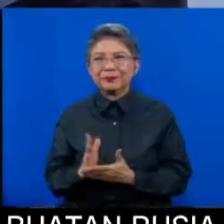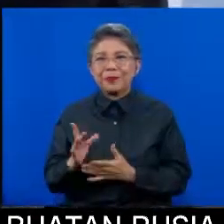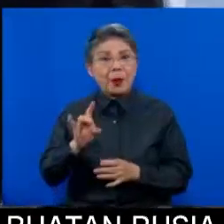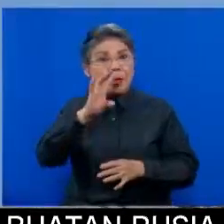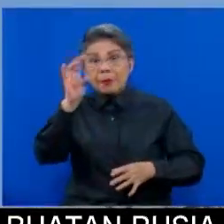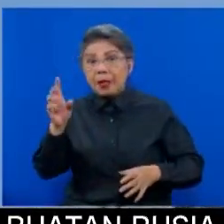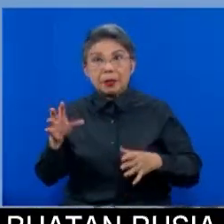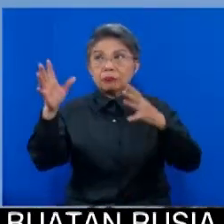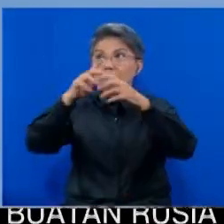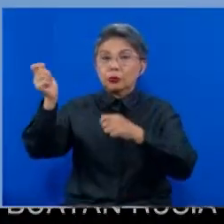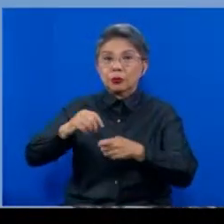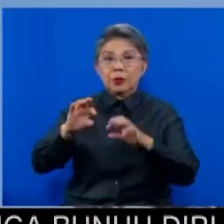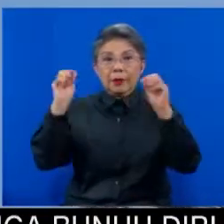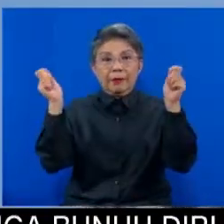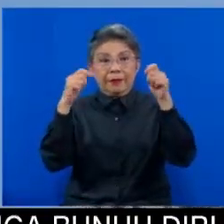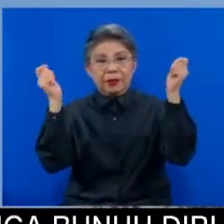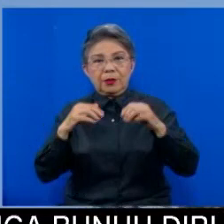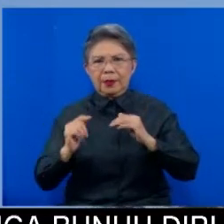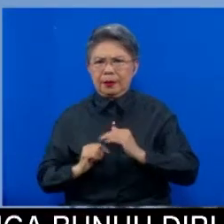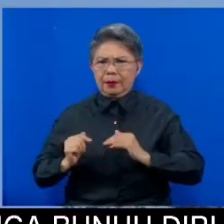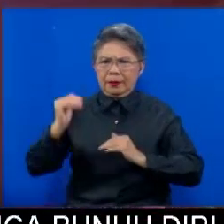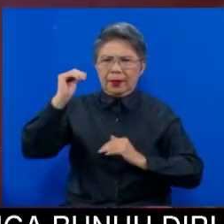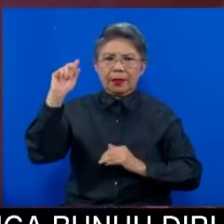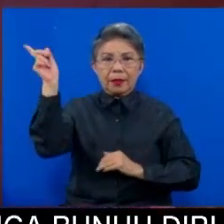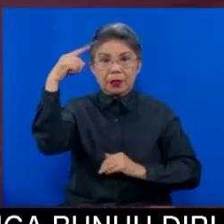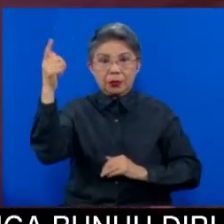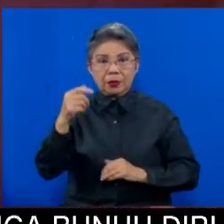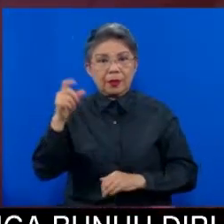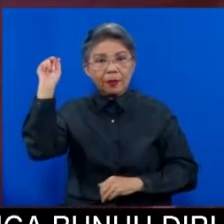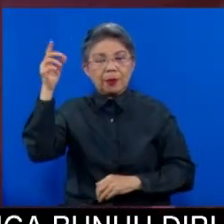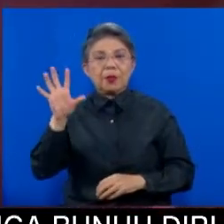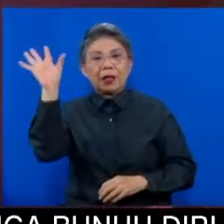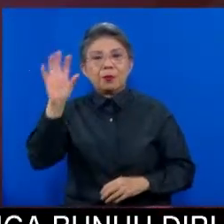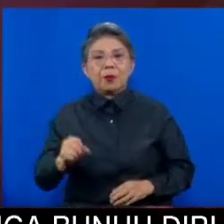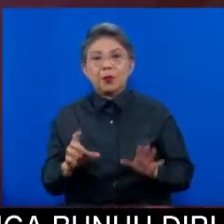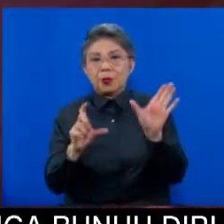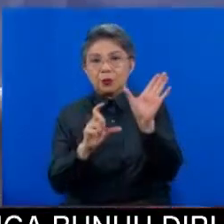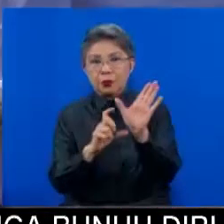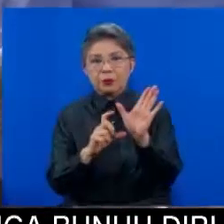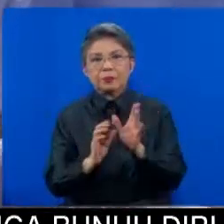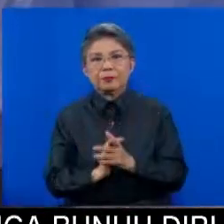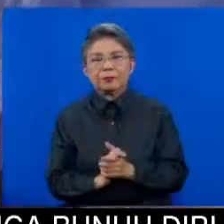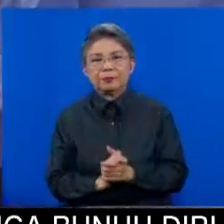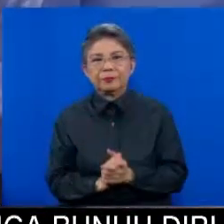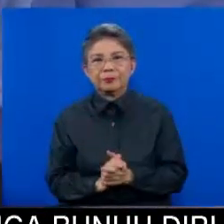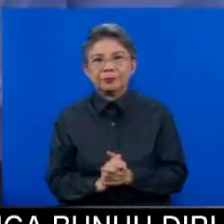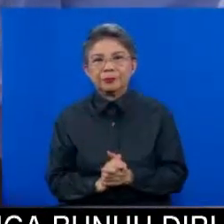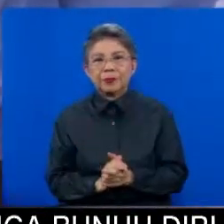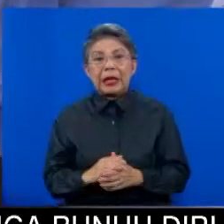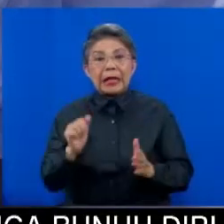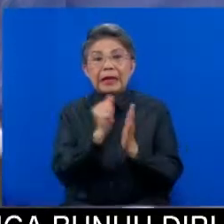tengah mengikuti Festival Layang-Layang Tingkat Nasional yang digelar pemerintah Kabupaten Purworejo. Event yang